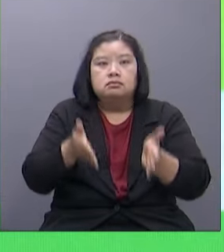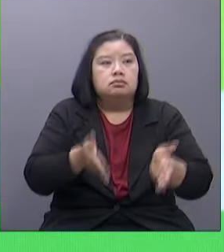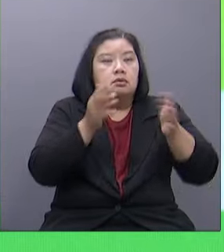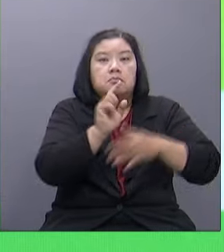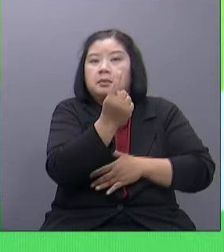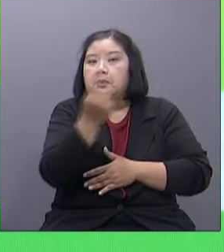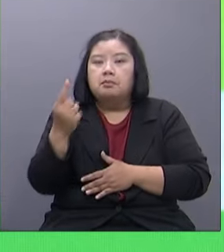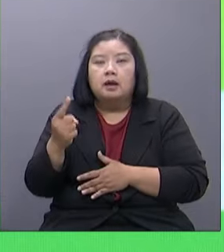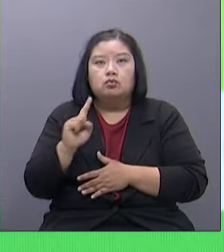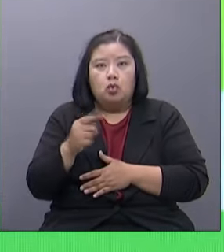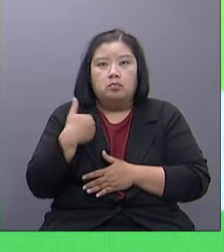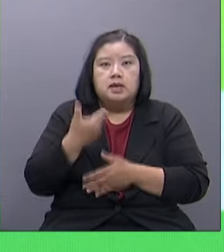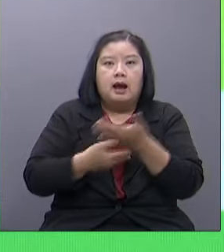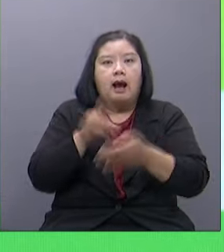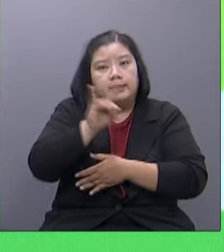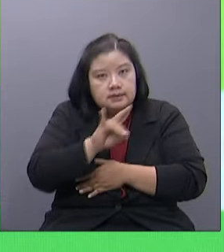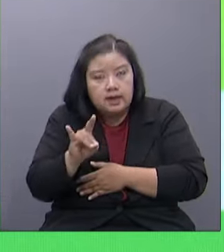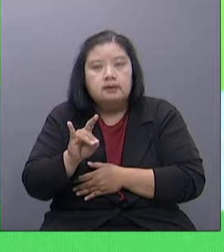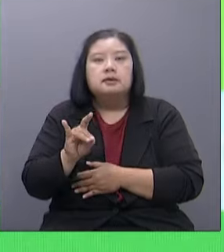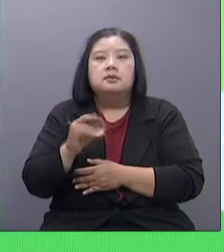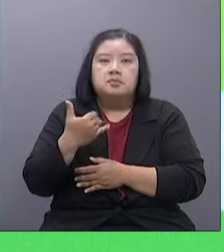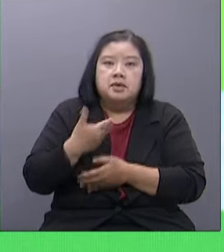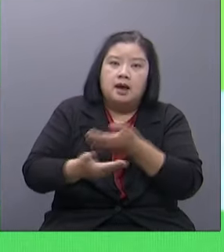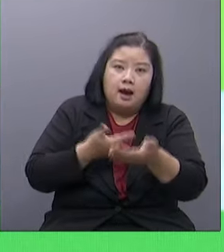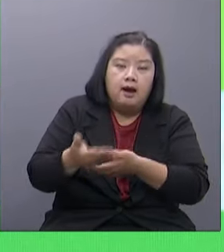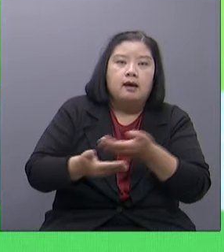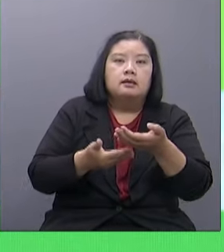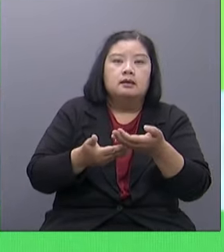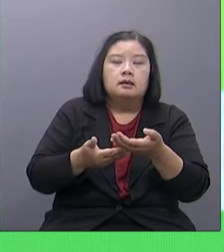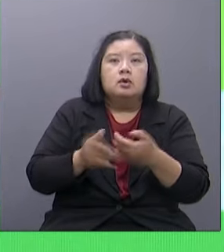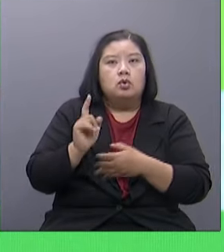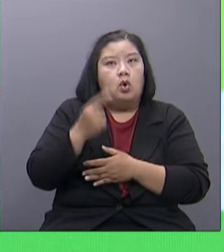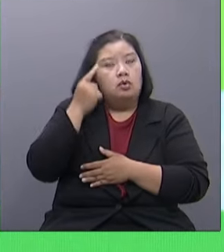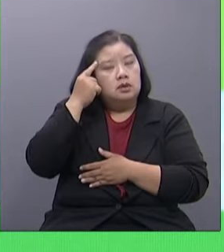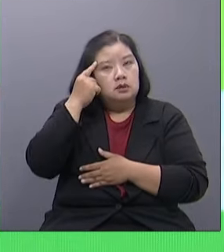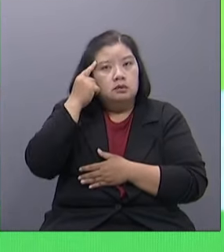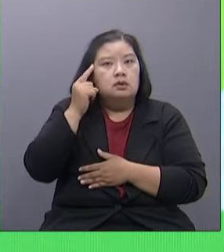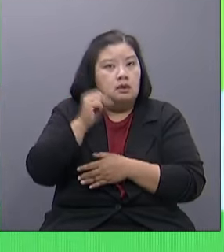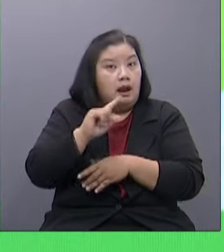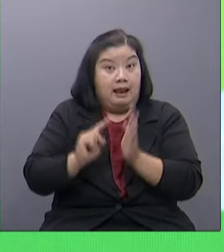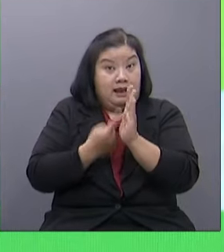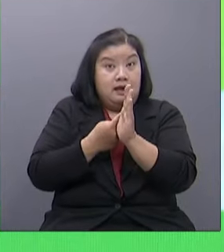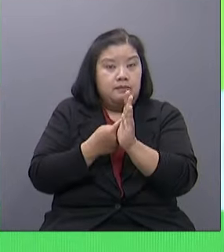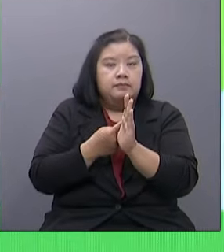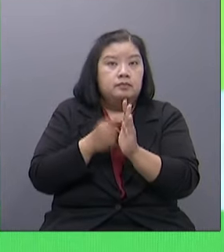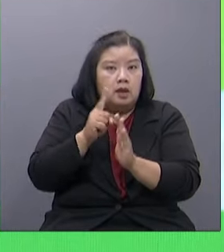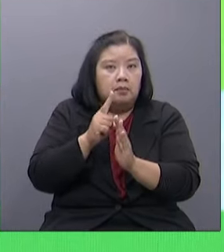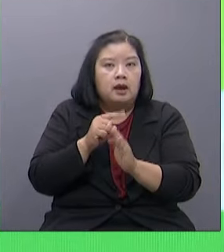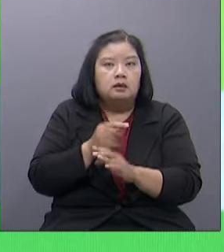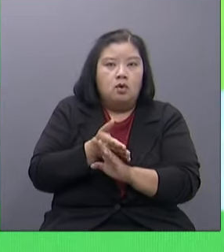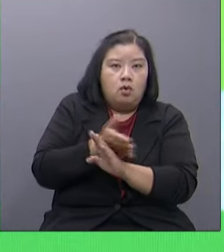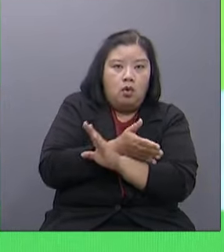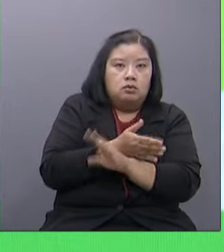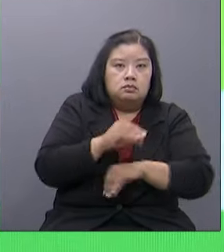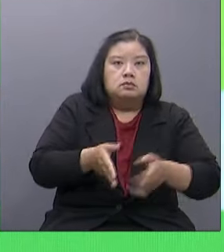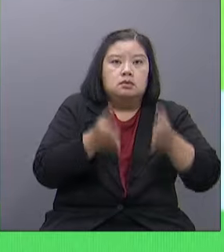การจัดการเรื่องของการค้าและเรื่องของการขายสัตว์แบบนี้ด้วยก็ต้องพิจารณาตั้งแต่แรกเริ่มของการก่อสร้างนะคะว่าต้อง